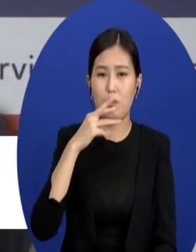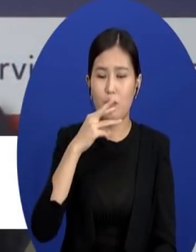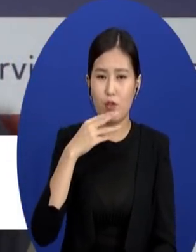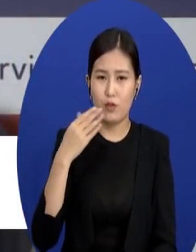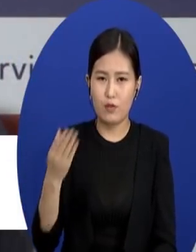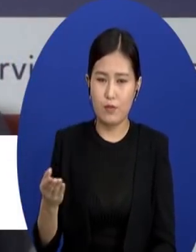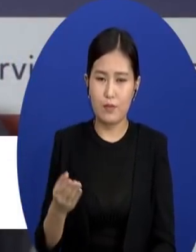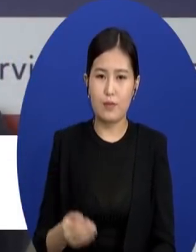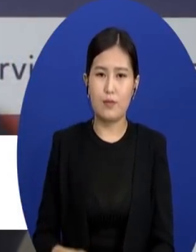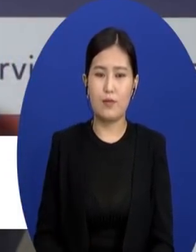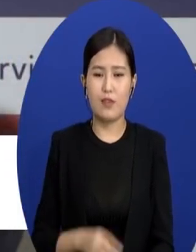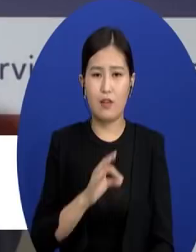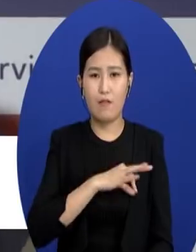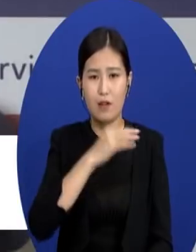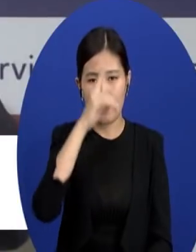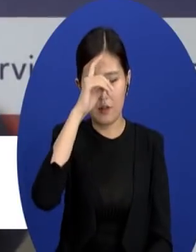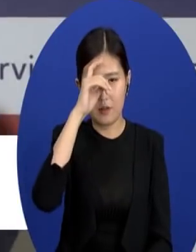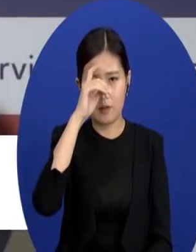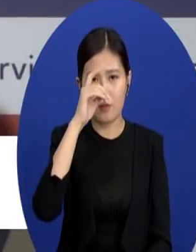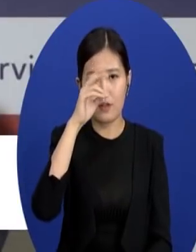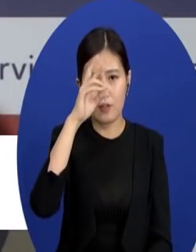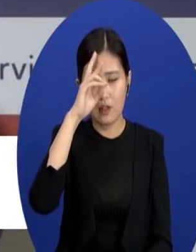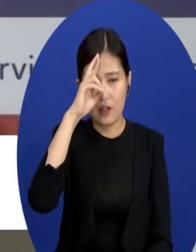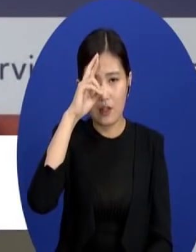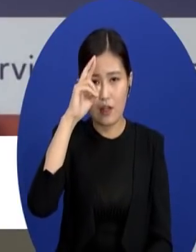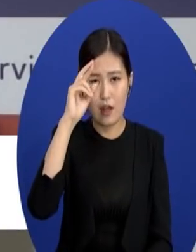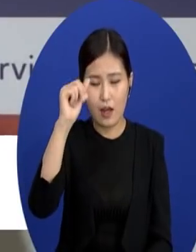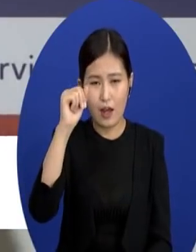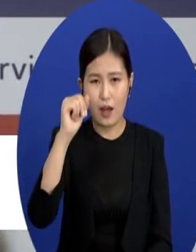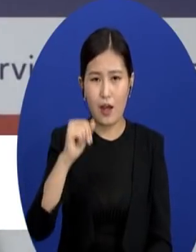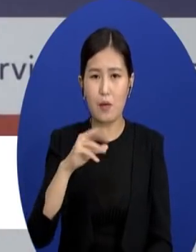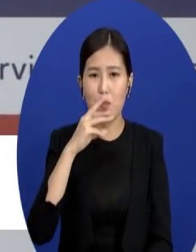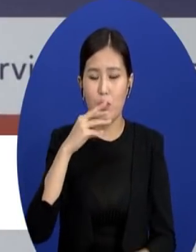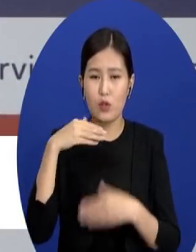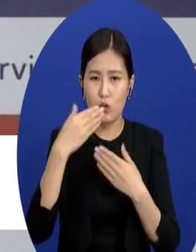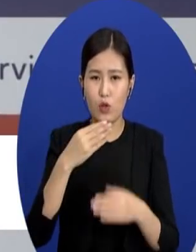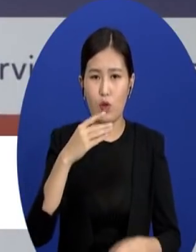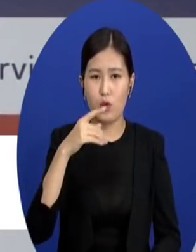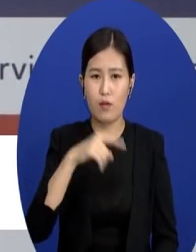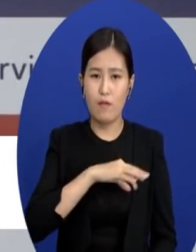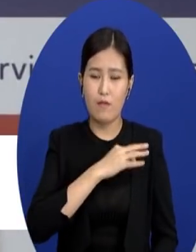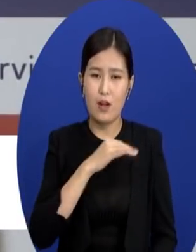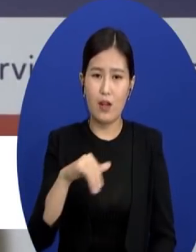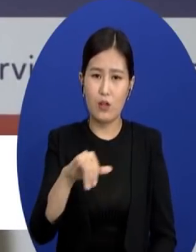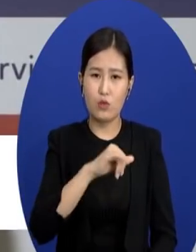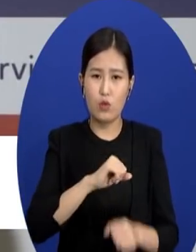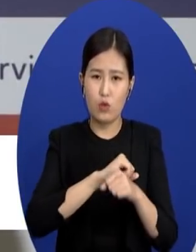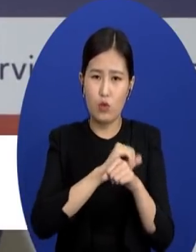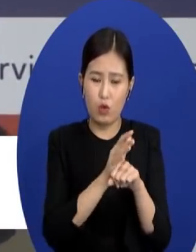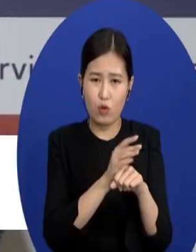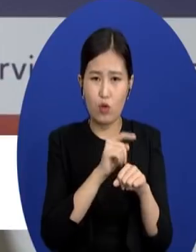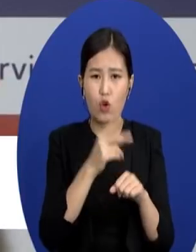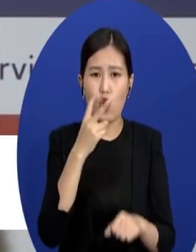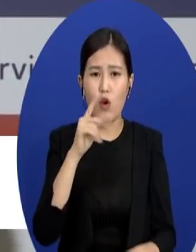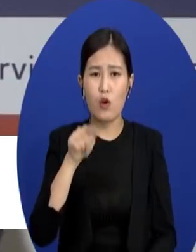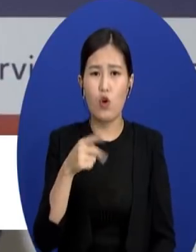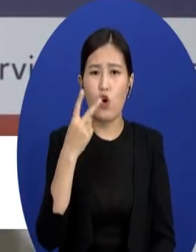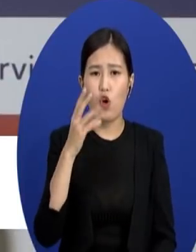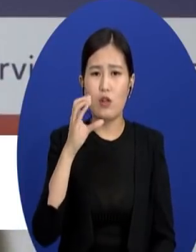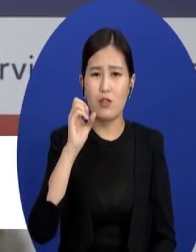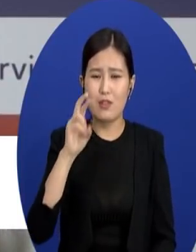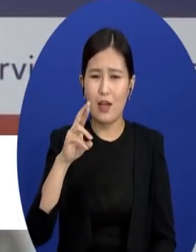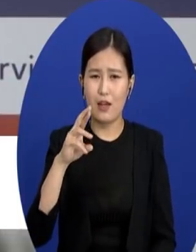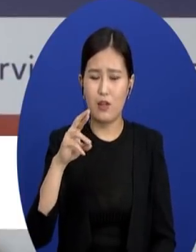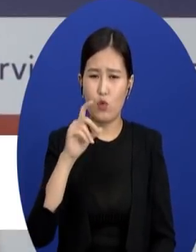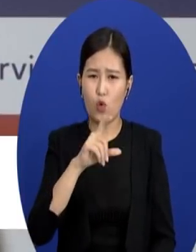За Францийн эрүүл мэндийн яамны хамгийн сүүлийн мэдээллээр тус улсад коронавирусны халдварт 2.2 сая тохиолдол бүртгэгдсэн